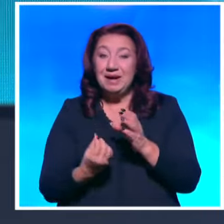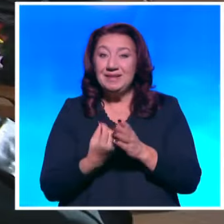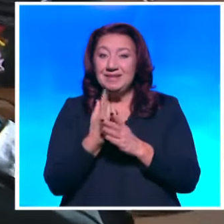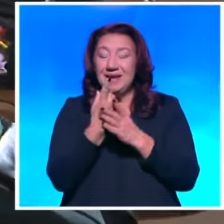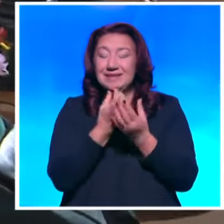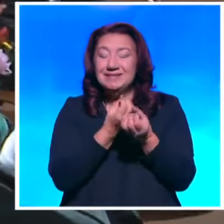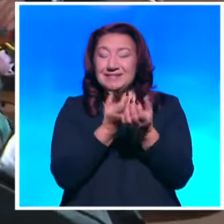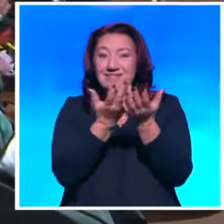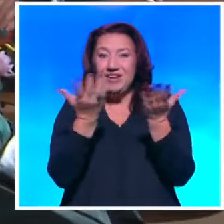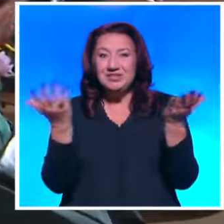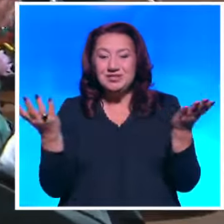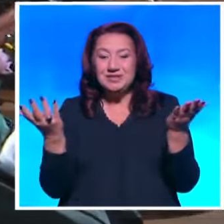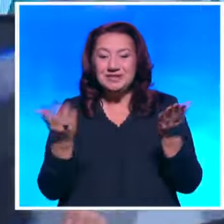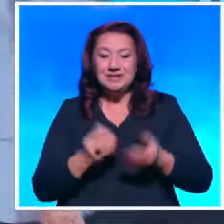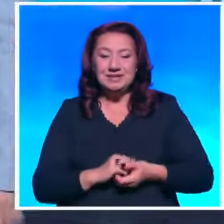сте там.